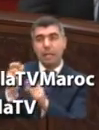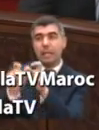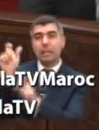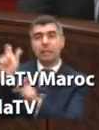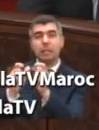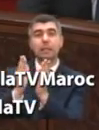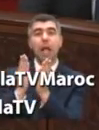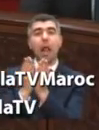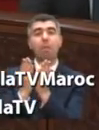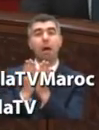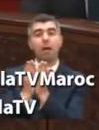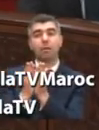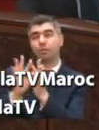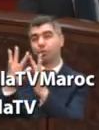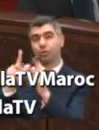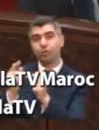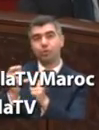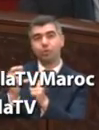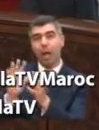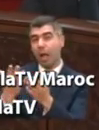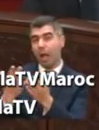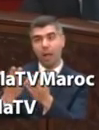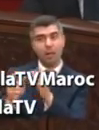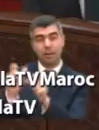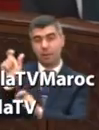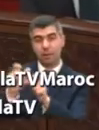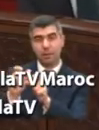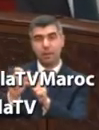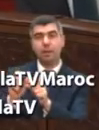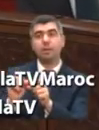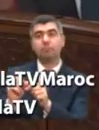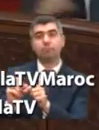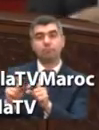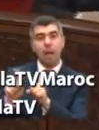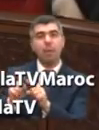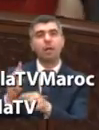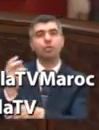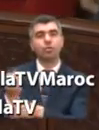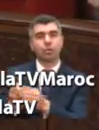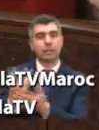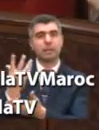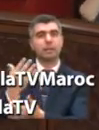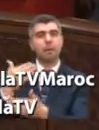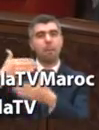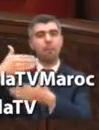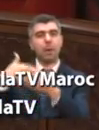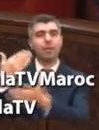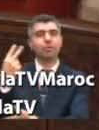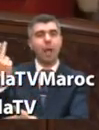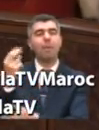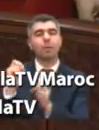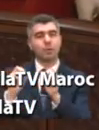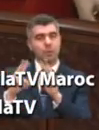الطلبة. خص يكون واحد العدد ديال الطلبة مهم باش يمكننا نخلقوا جامعة. اللي مهم هي حنا بصدد خلق